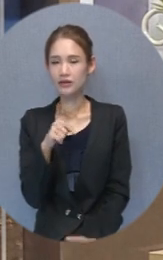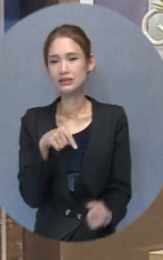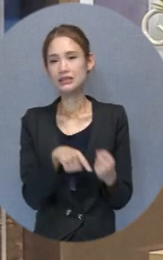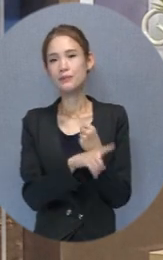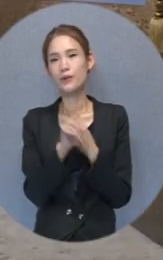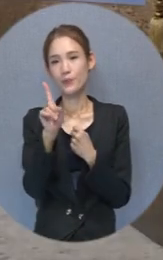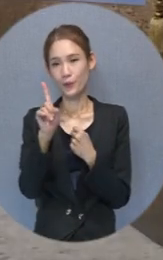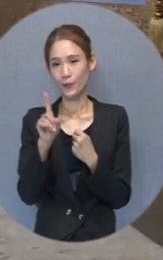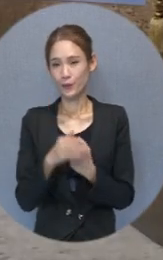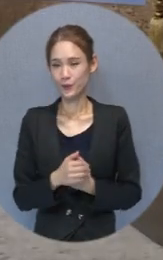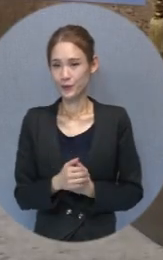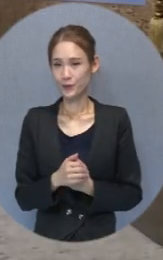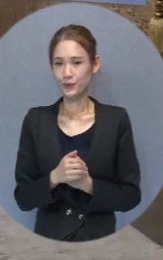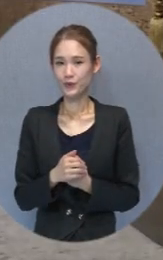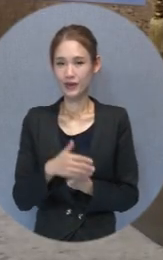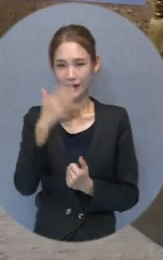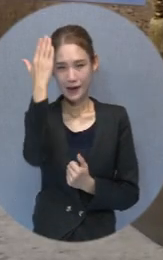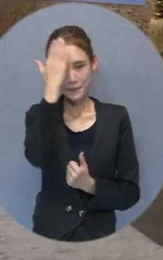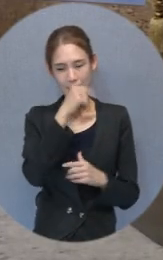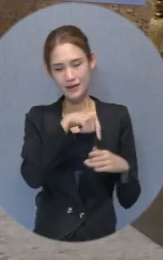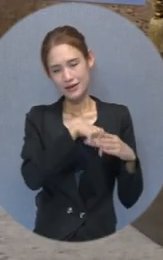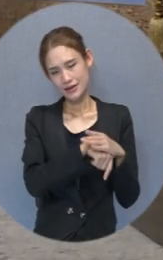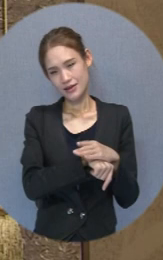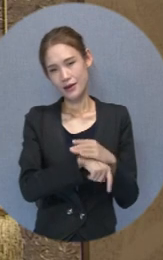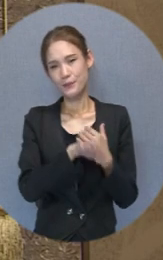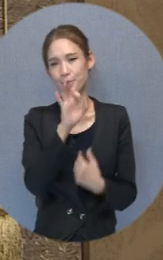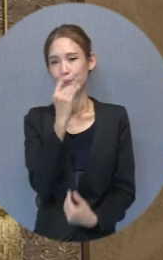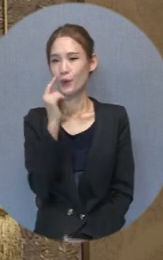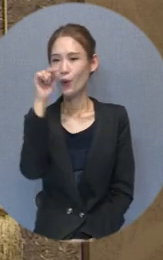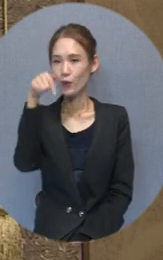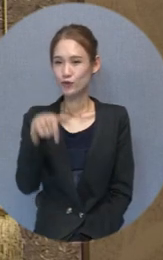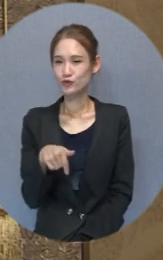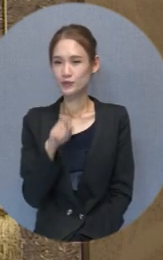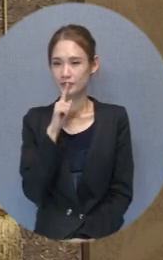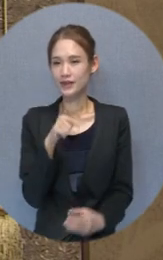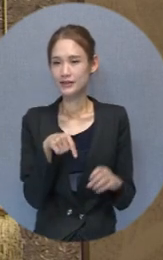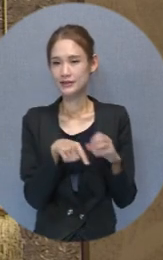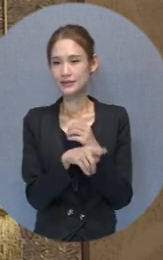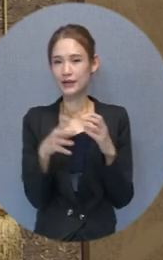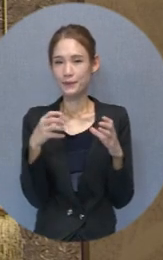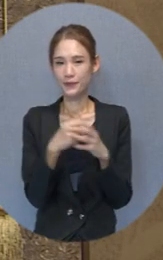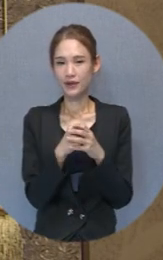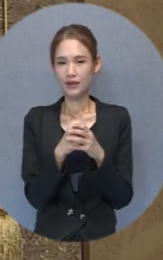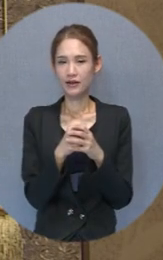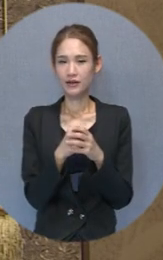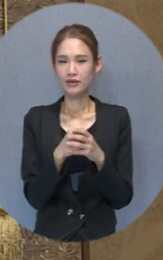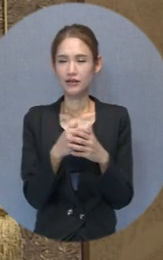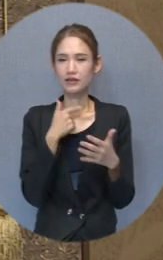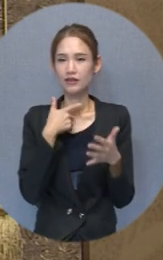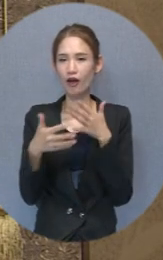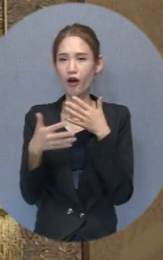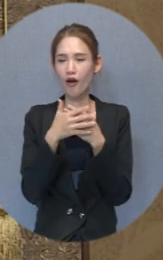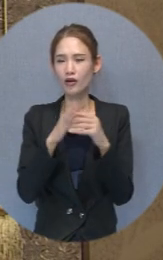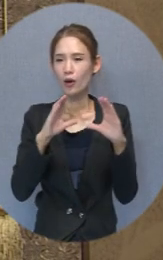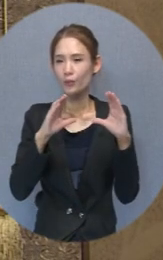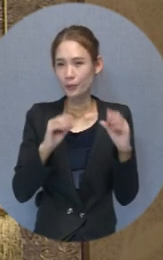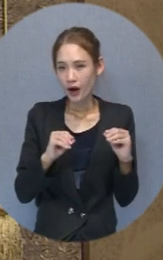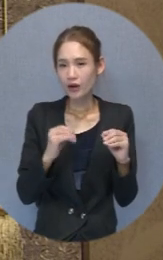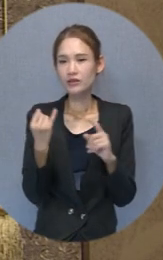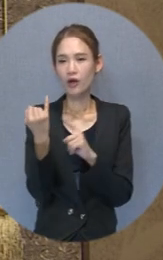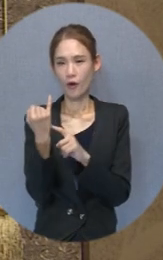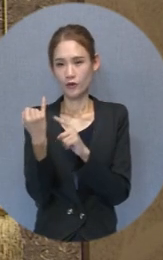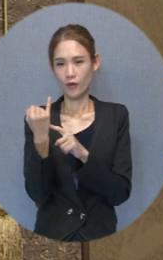있나요? 맑고 깊은 포구라는 뜻인데요. 이제 경력 단절 여성들이 네. 뭔가 활동을 멈춰